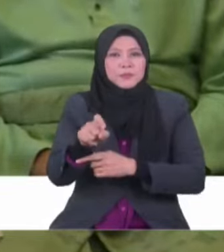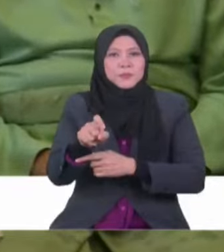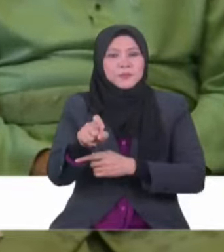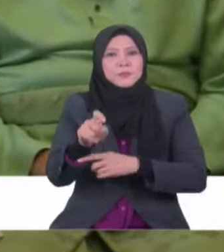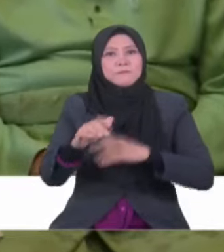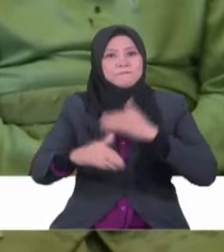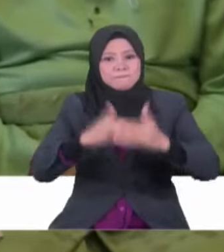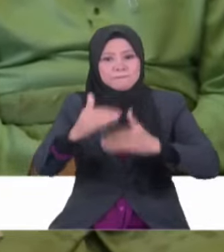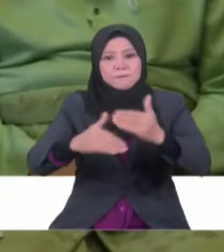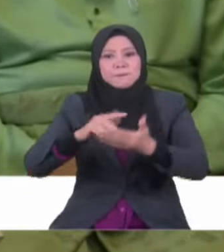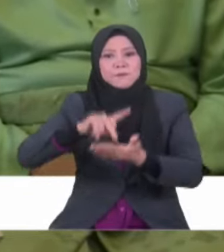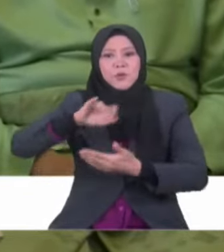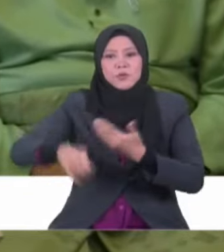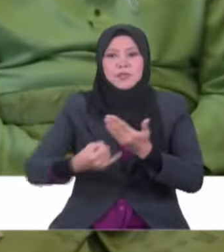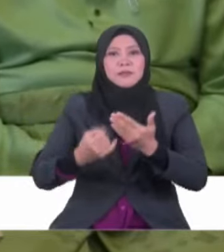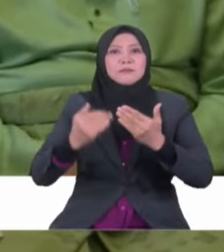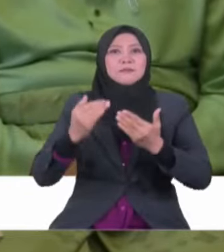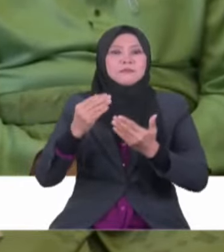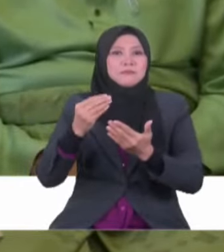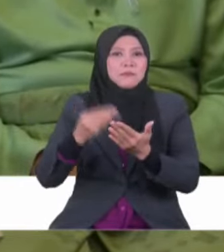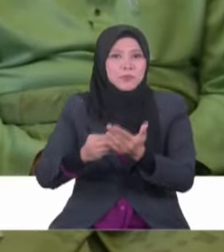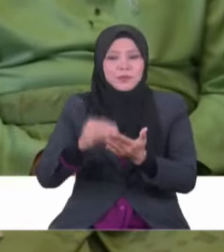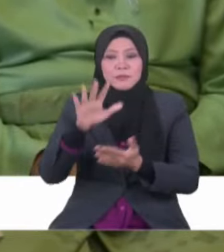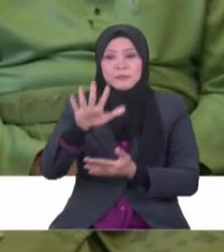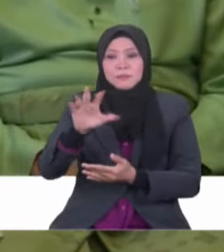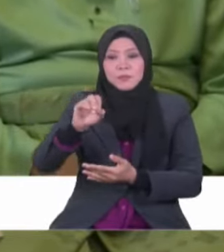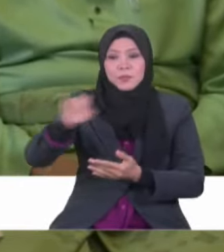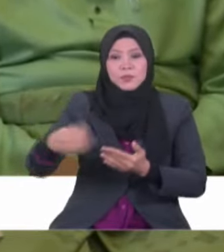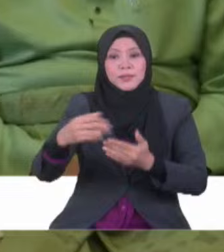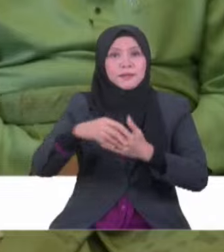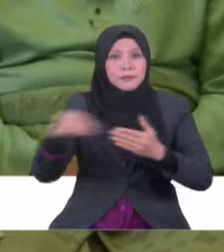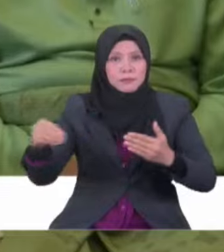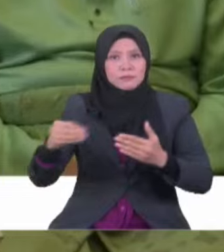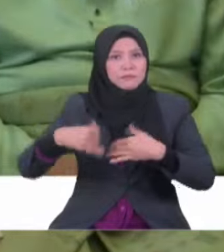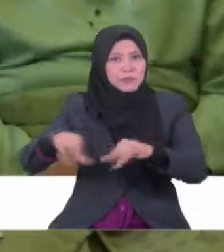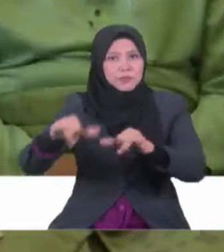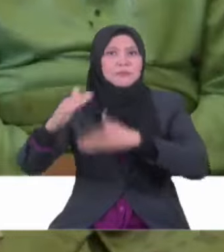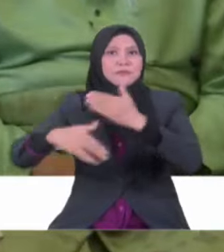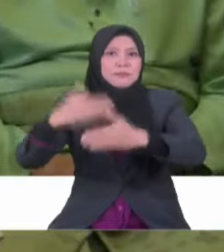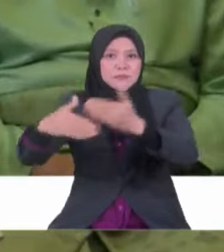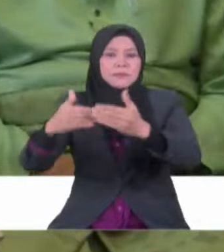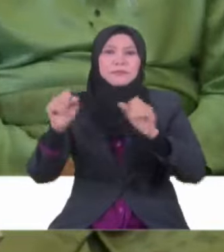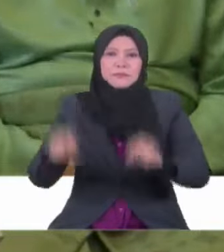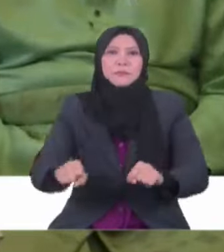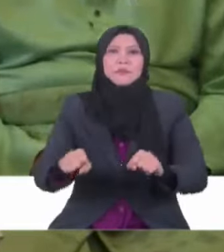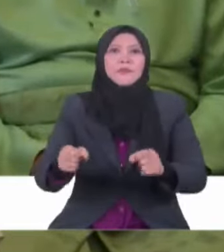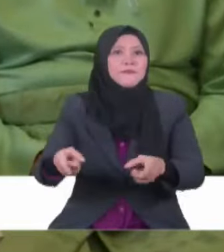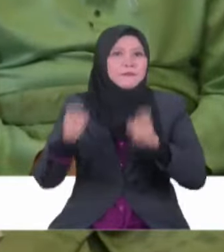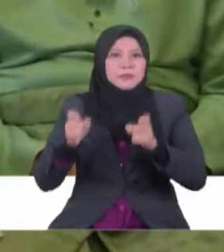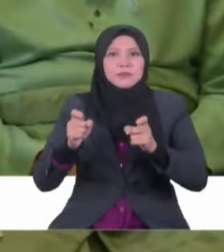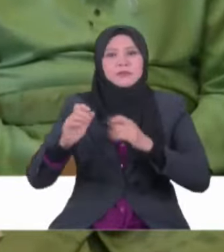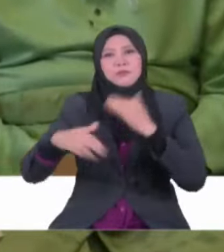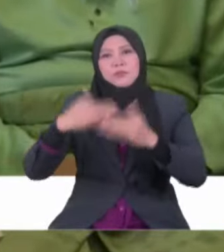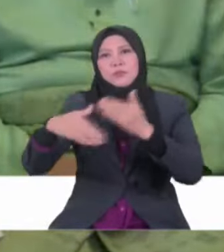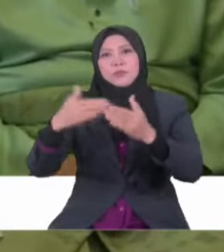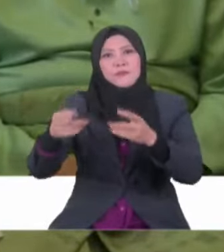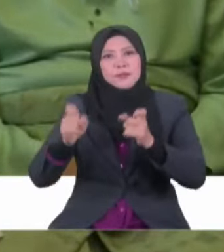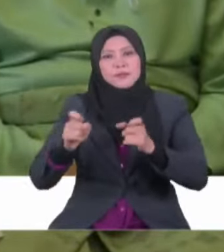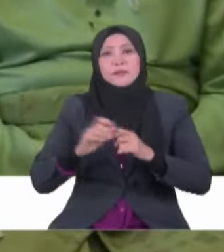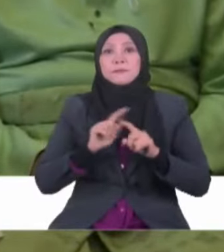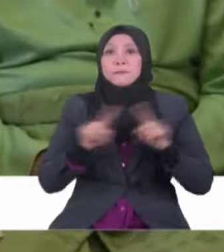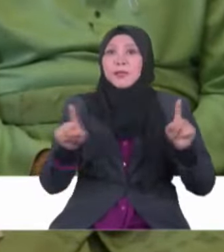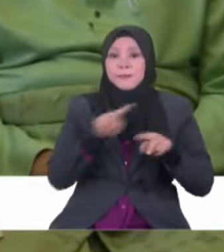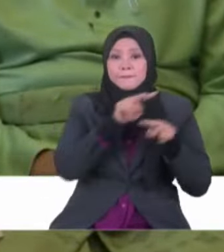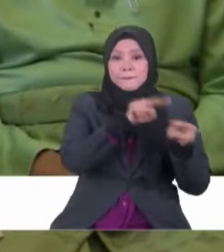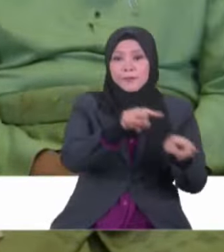pelaksanaan projek-projek di bawah 50 juta ringgit. Dan ini boleh dilakukan segera. Pemantauan